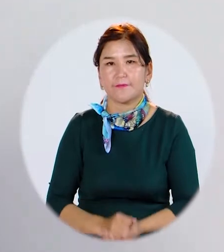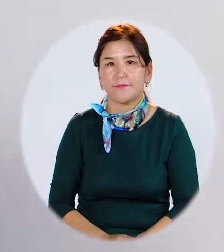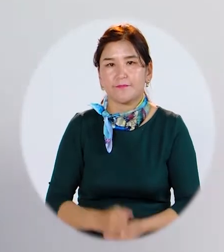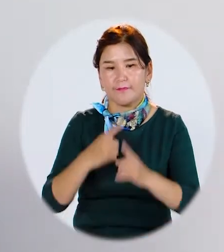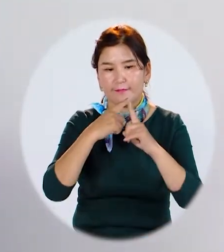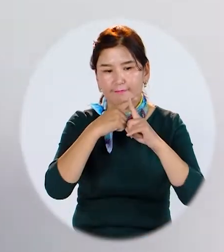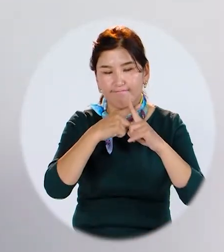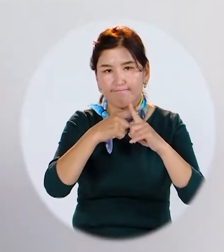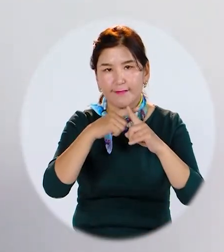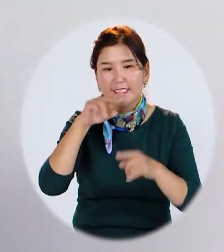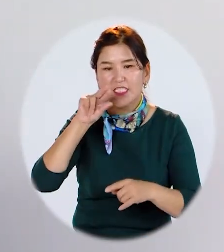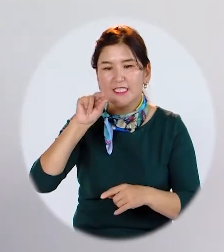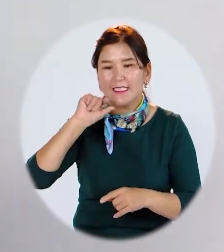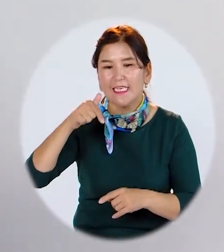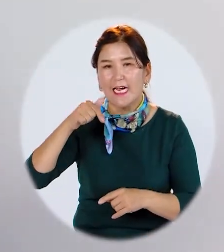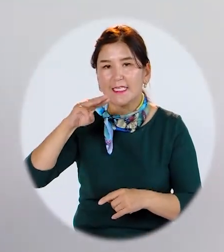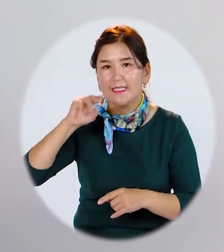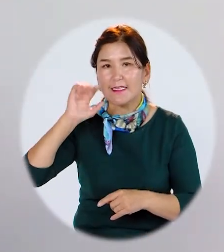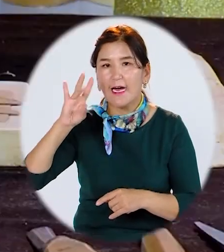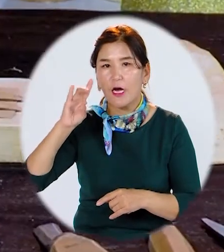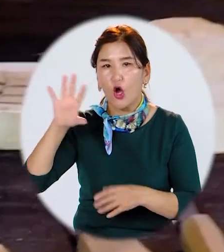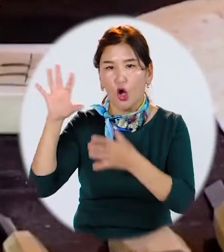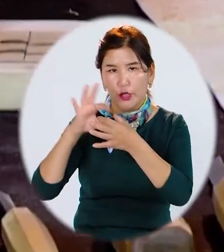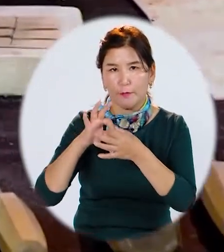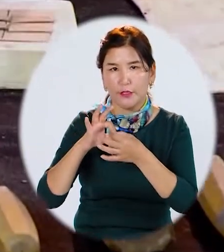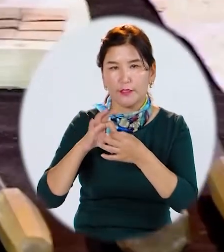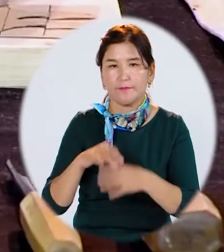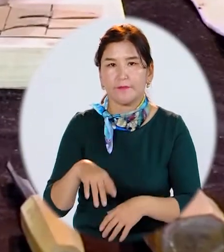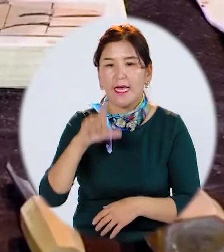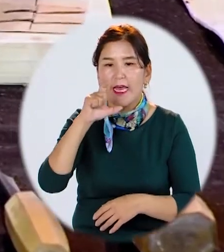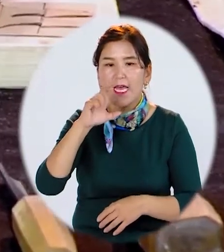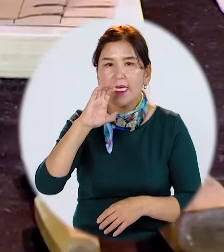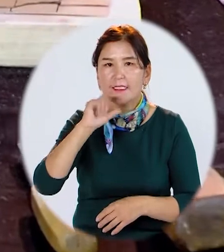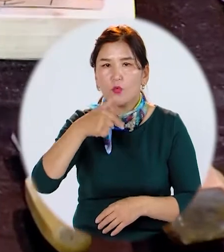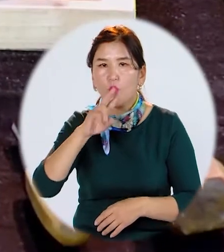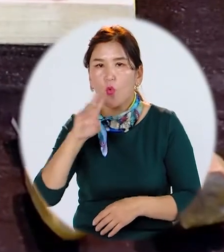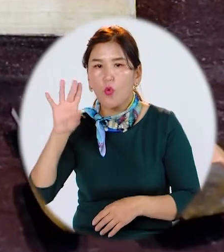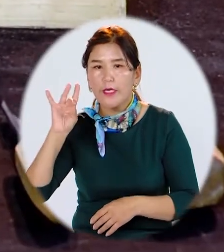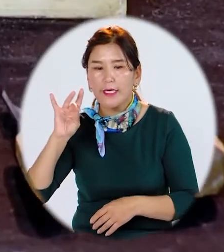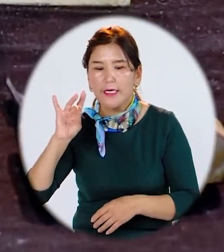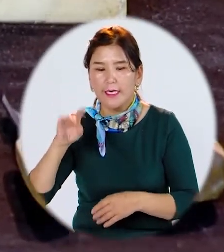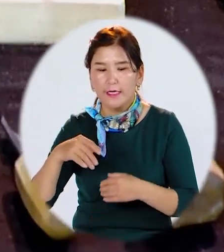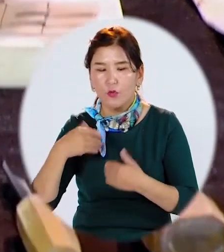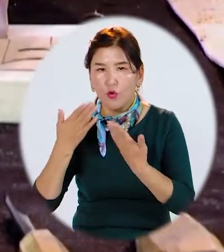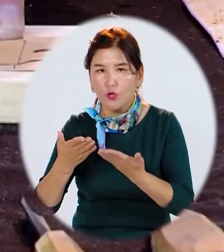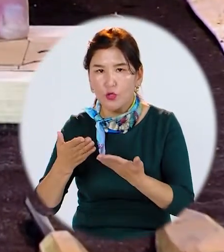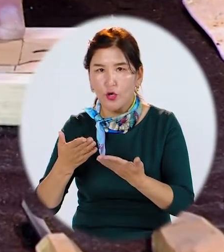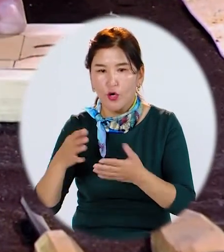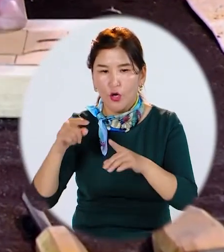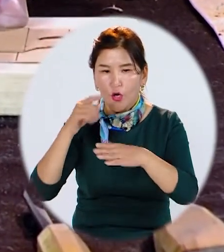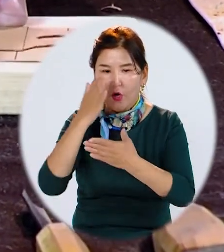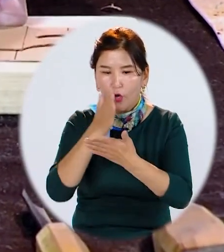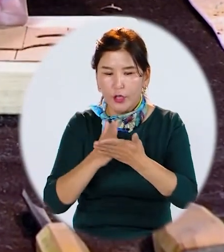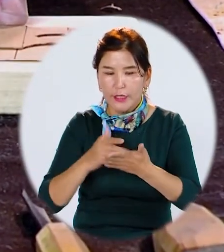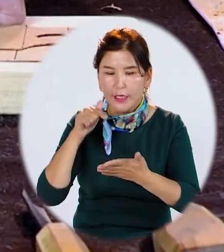За эсгүүрийг тавья. За эсгүүрийг тавихдаа голын энэ 2 см дээр чагтан